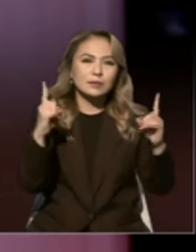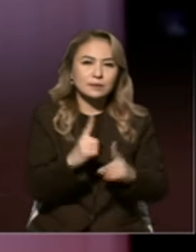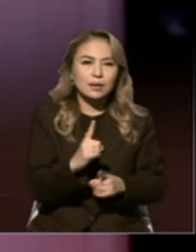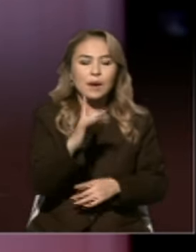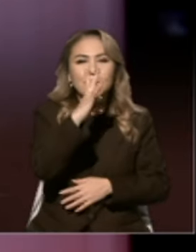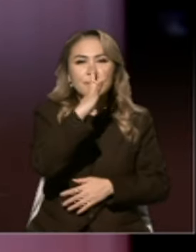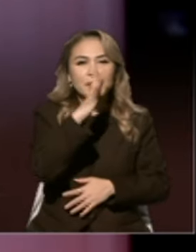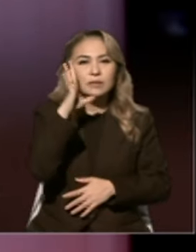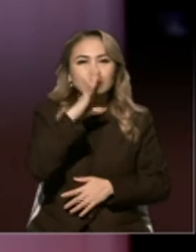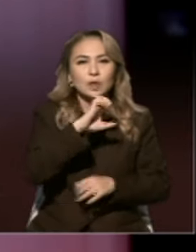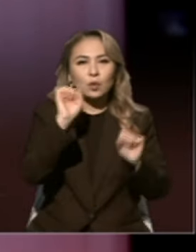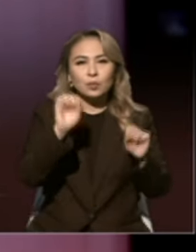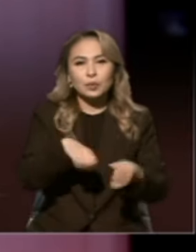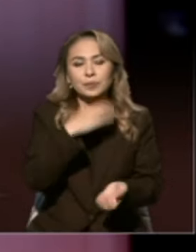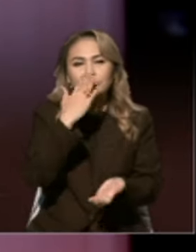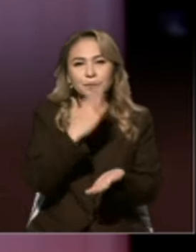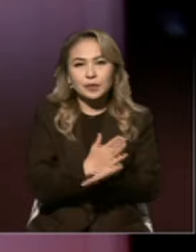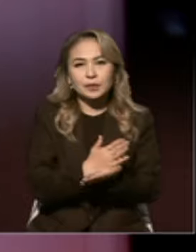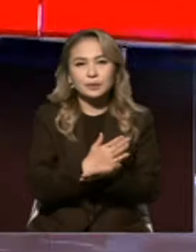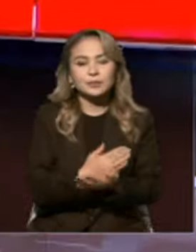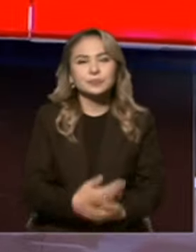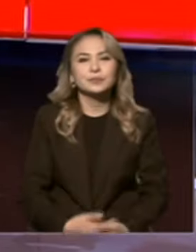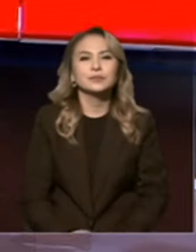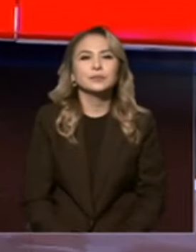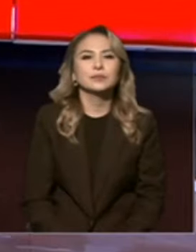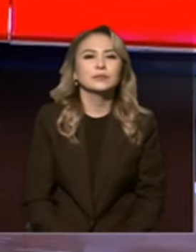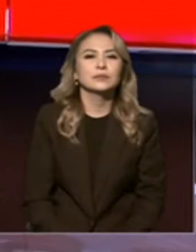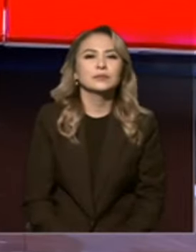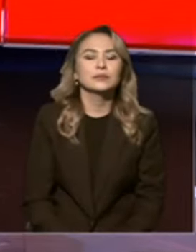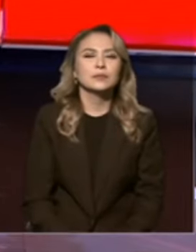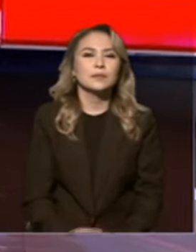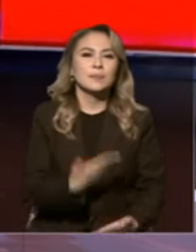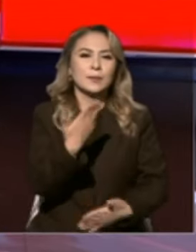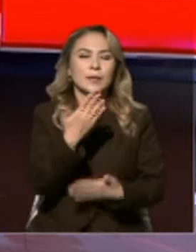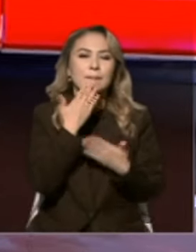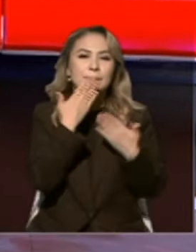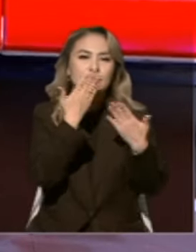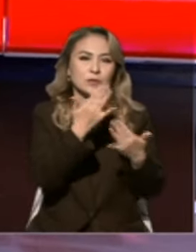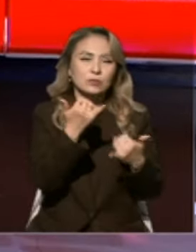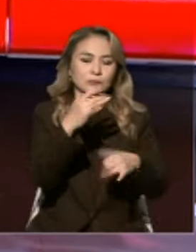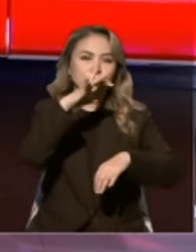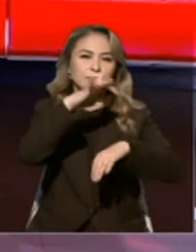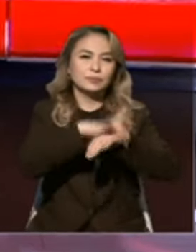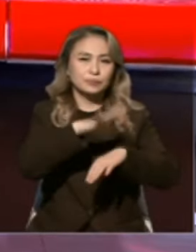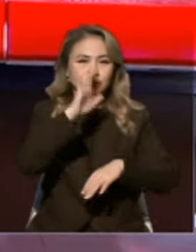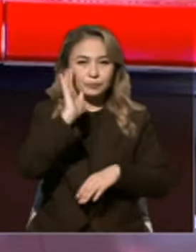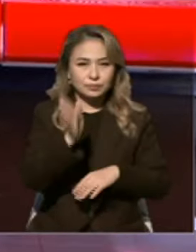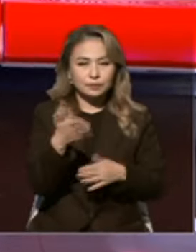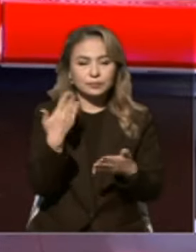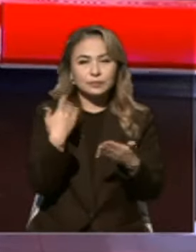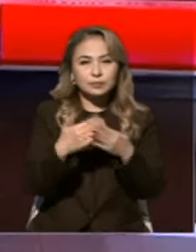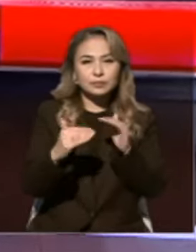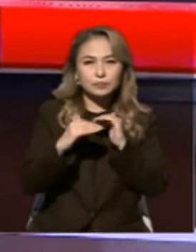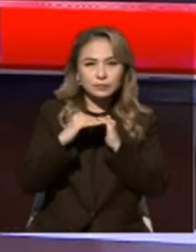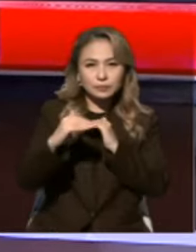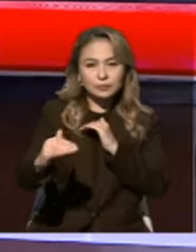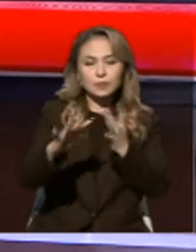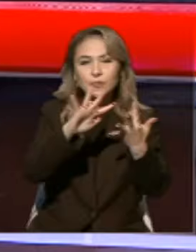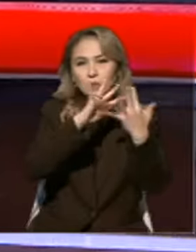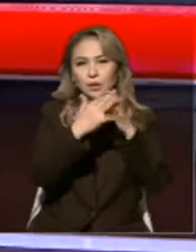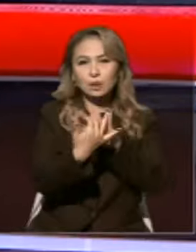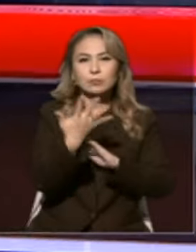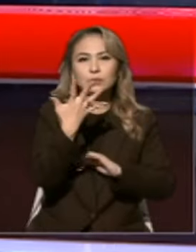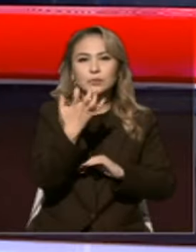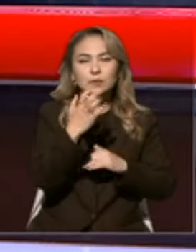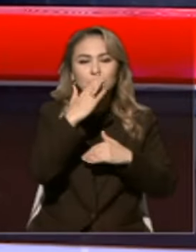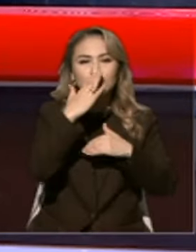анықтауға мүмкіндіктер бар. Сұрайтын адам жоқ болып отыр ғой. Егер оны сұрайтын болса, біз қазір анықтап, бұрынғы елді мекендер ауылды